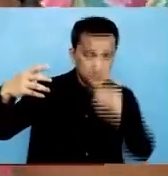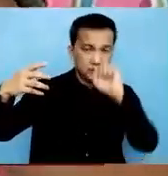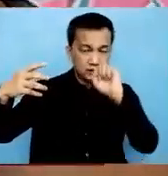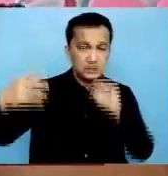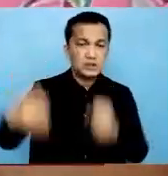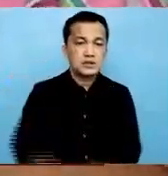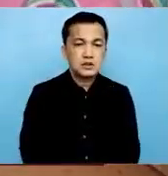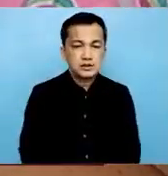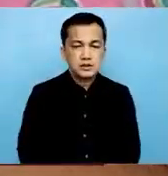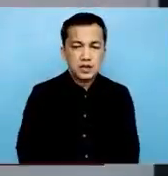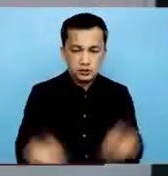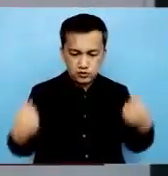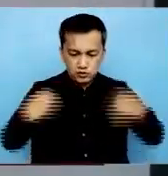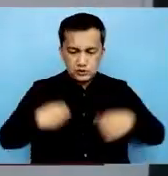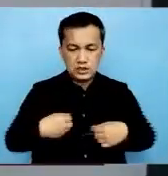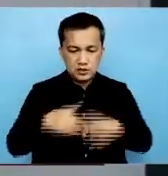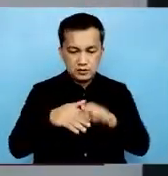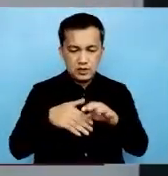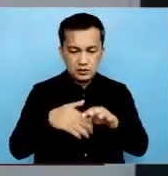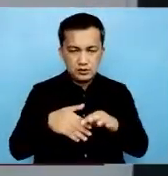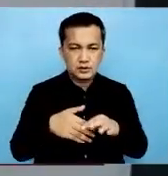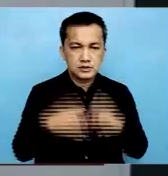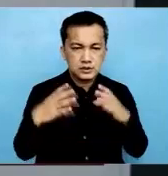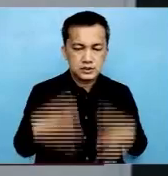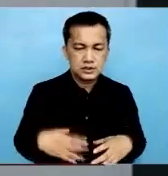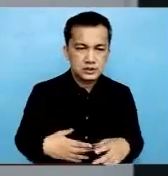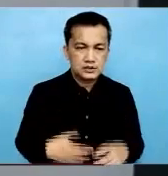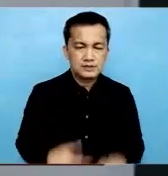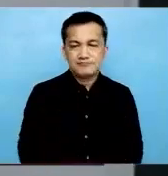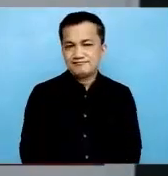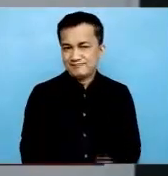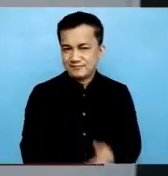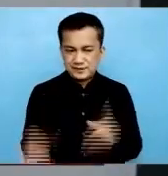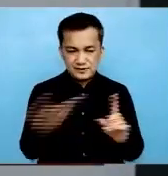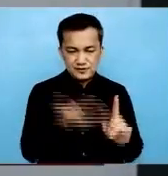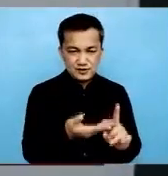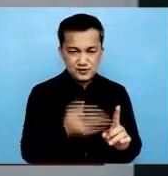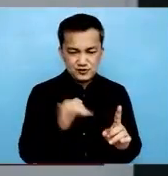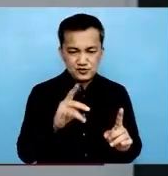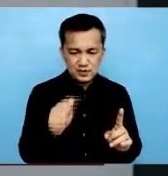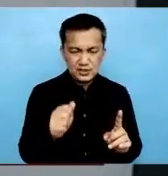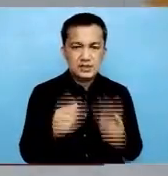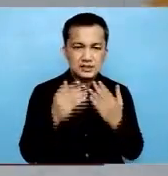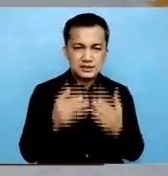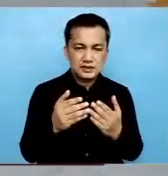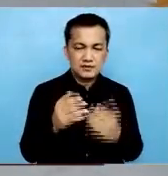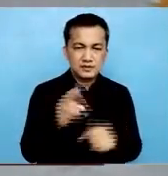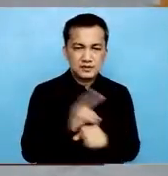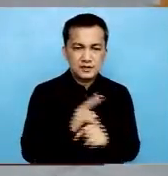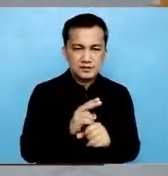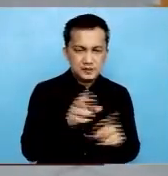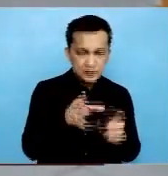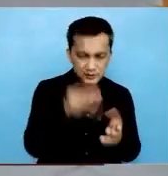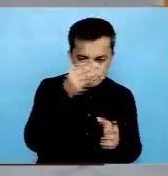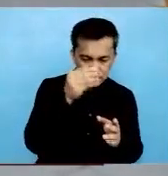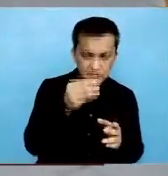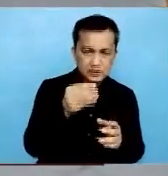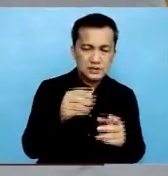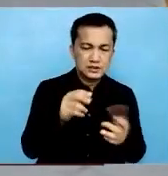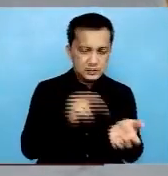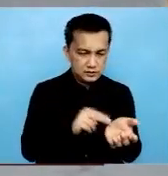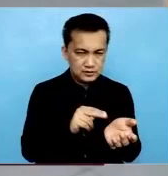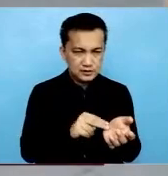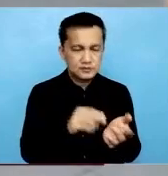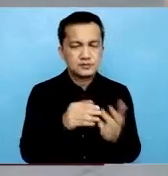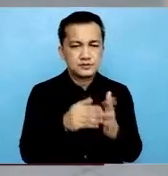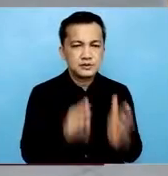ng preskong damit. Para naman kay Julia, thankful siyang nagamit niya ang kanyang mga natutunan bilang isang nursing